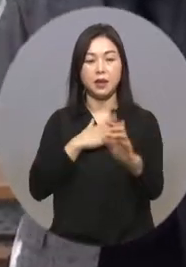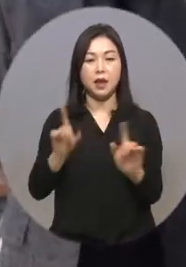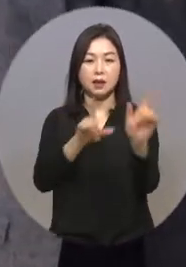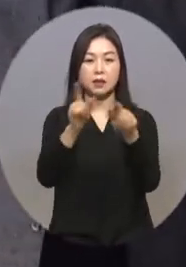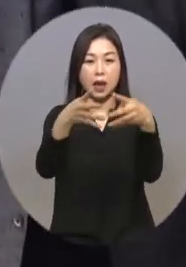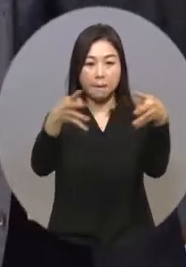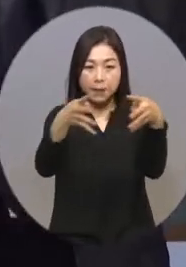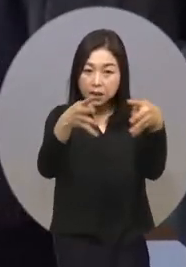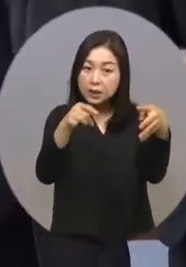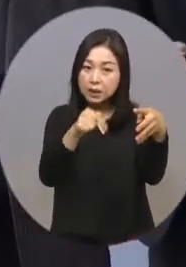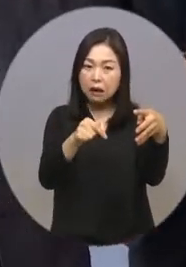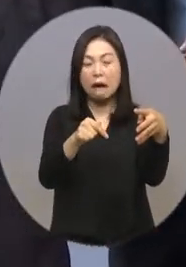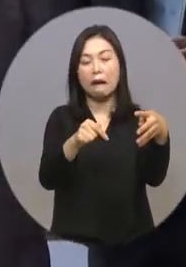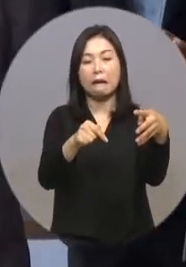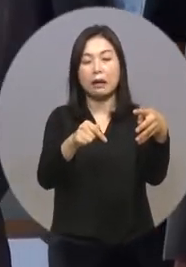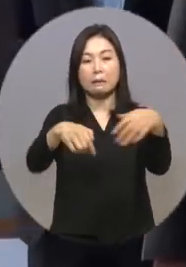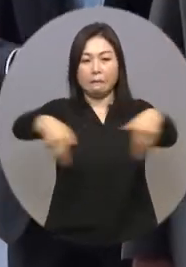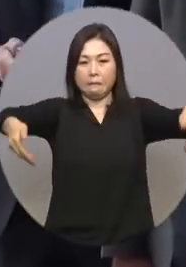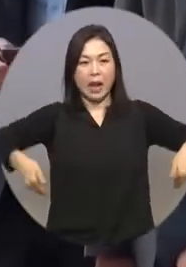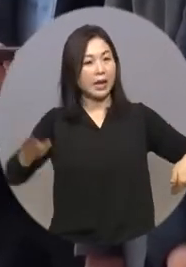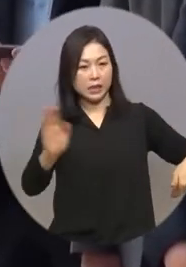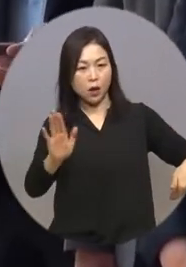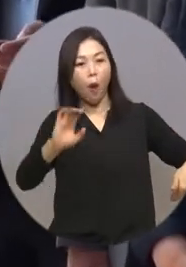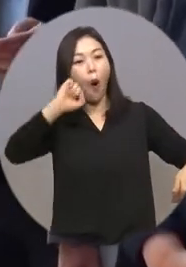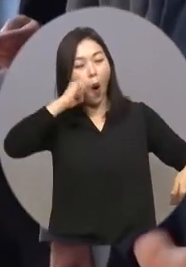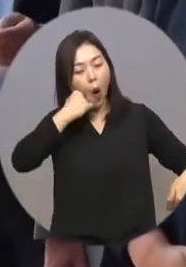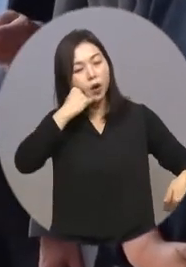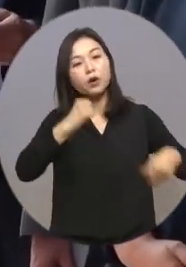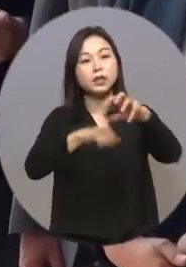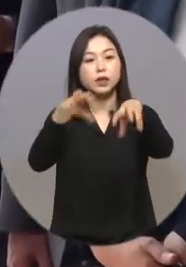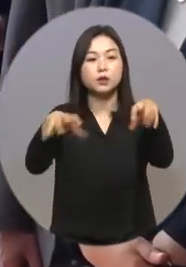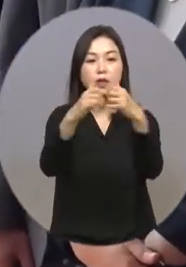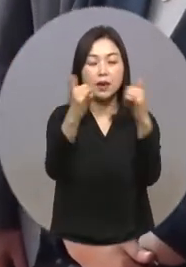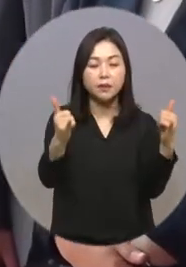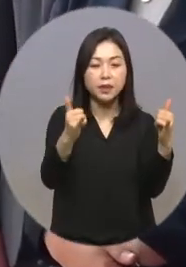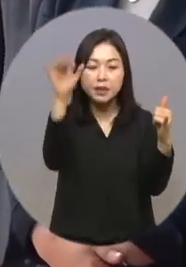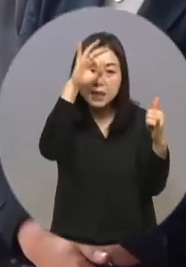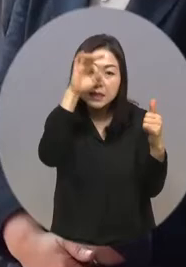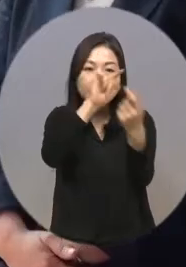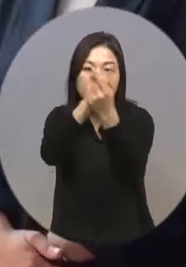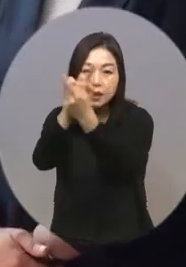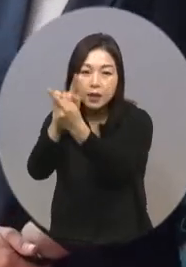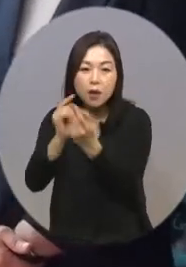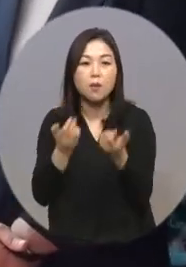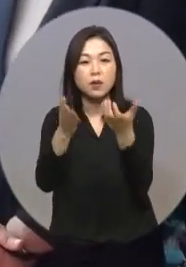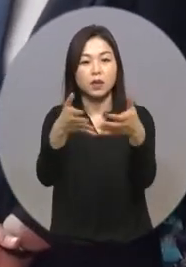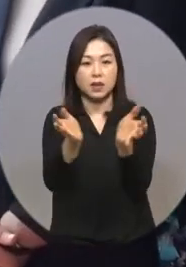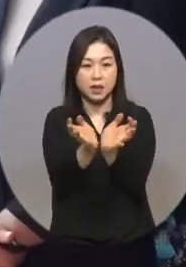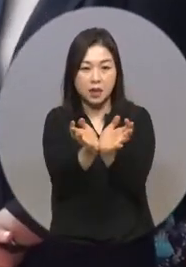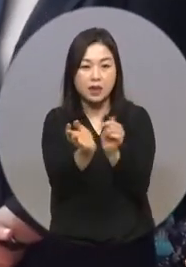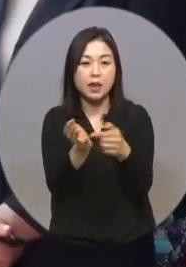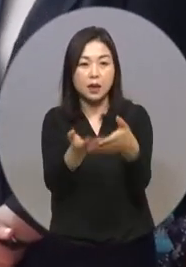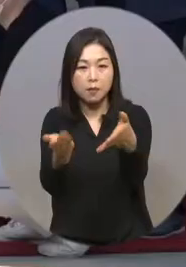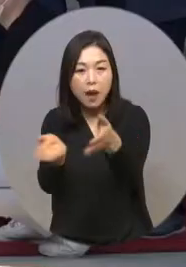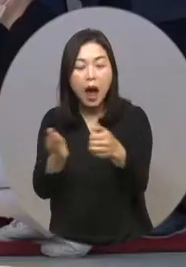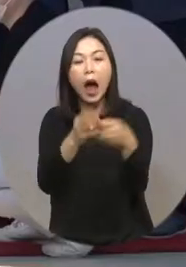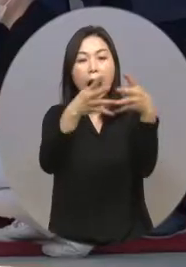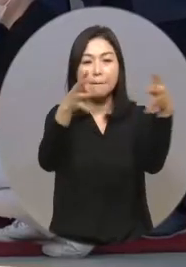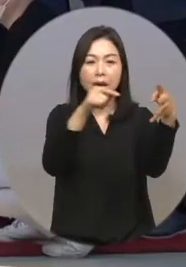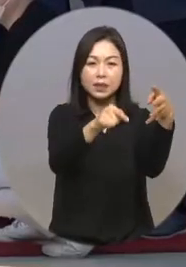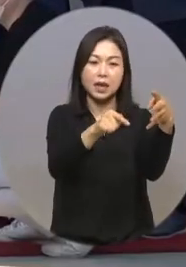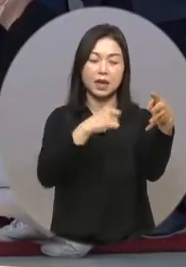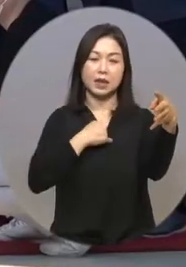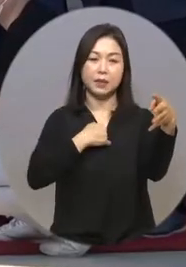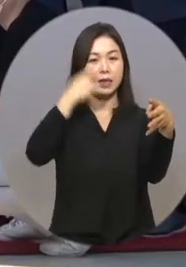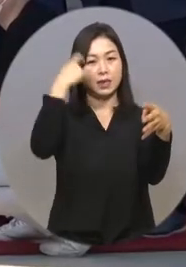를 넘어 어려운 이웃을 찾아 나서는 봉사단의 작은 나눔이 아파트 라는 마을에 인식을 바꿔가고